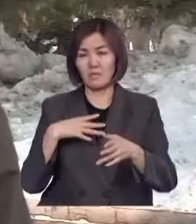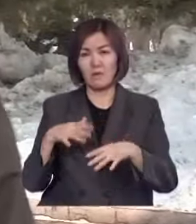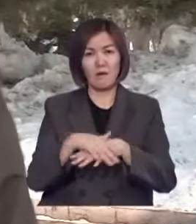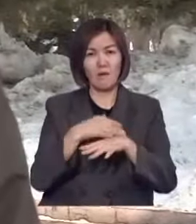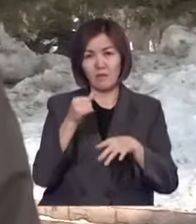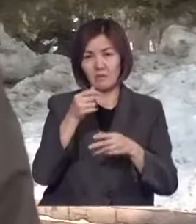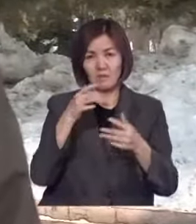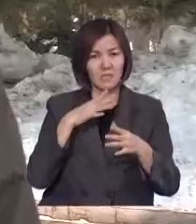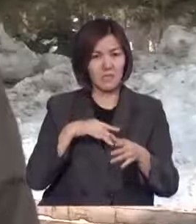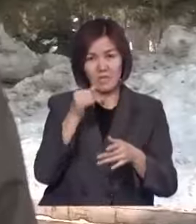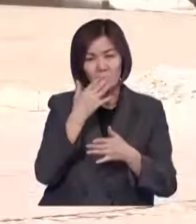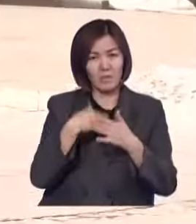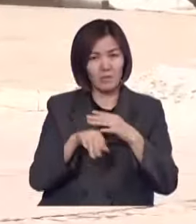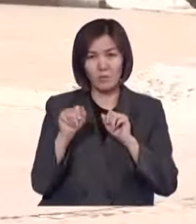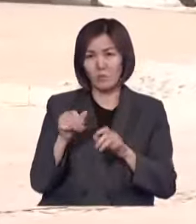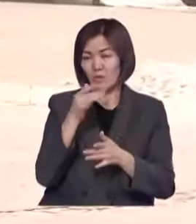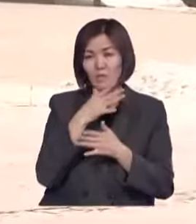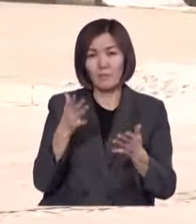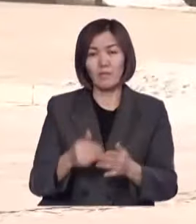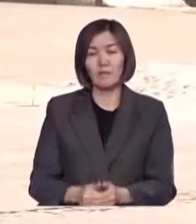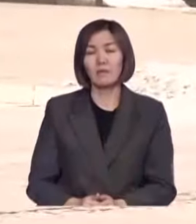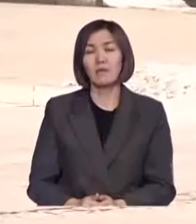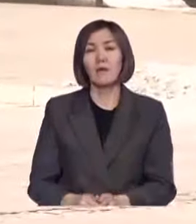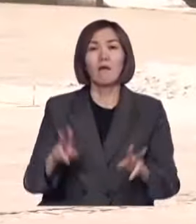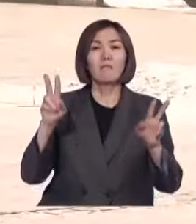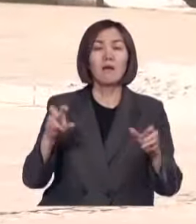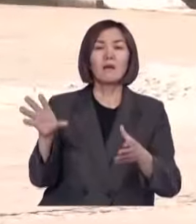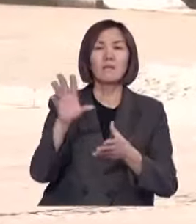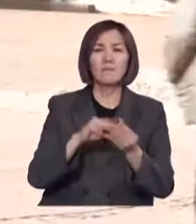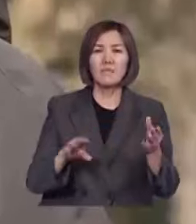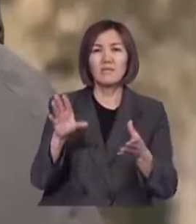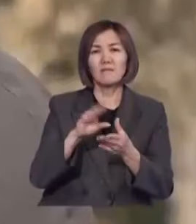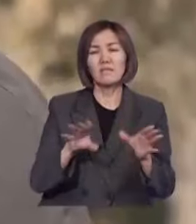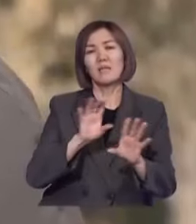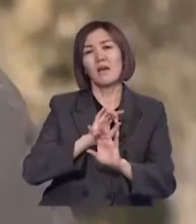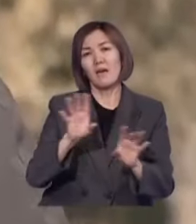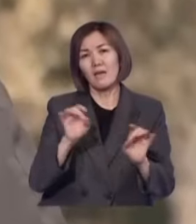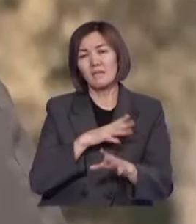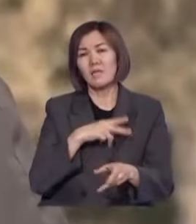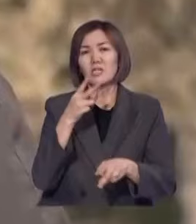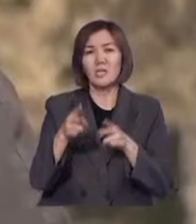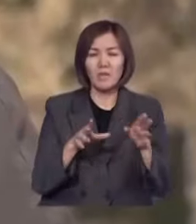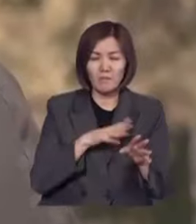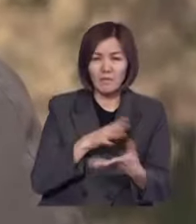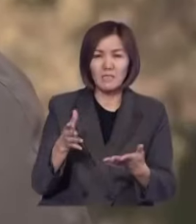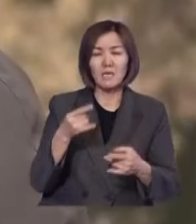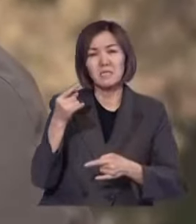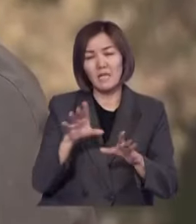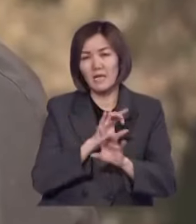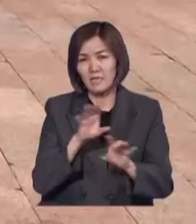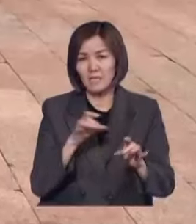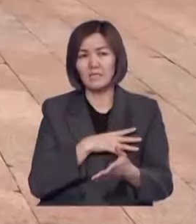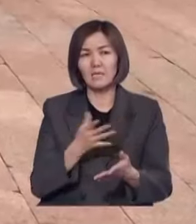да, қорған алмайды. Осы тақырыпты талай жылдан бері зерттеп, әлеуелде де, телеарналарда да пікірін жарияға жар салып